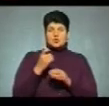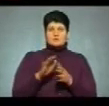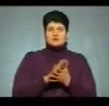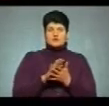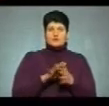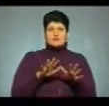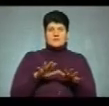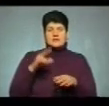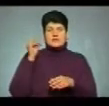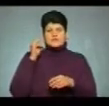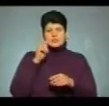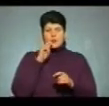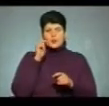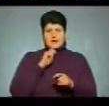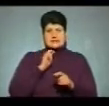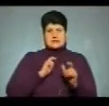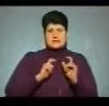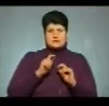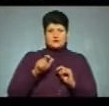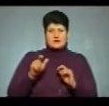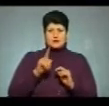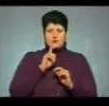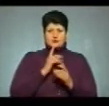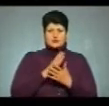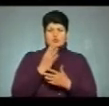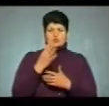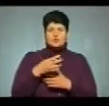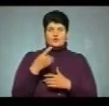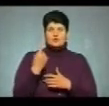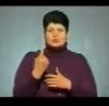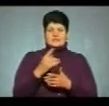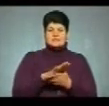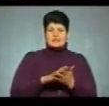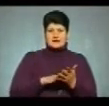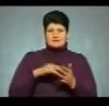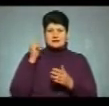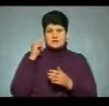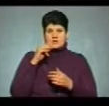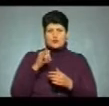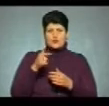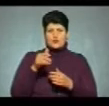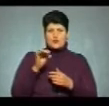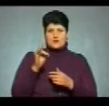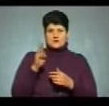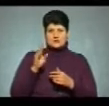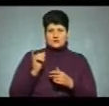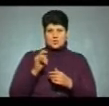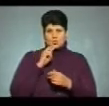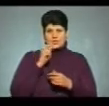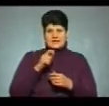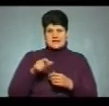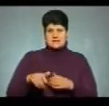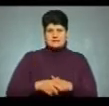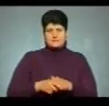на навчання для українських студентів. Поки що є 41 заявка на навчання в Угорщині українців.